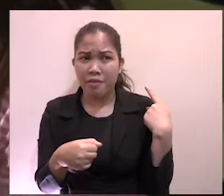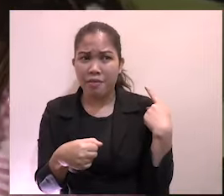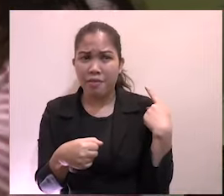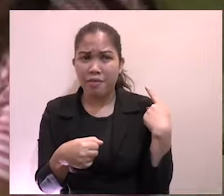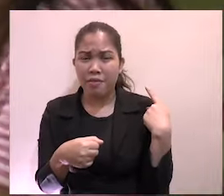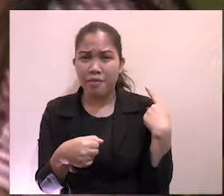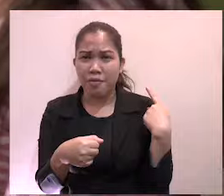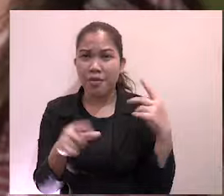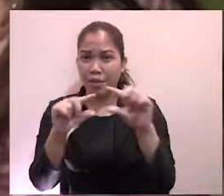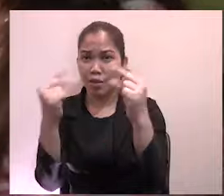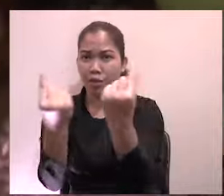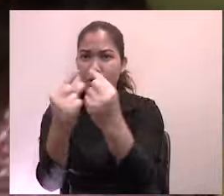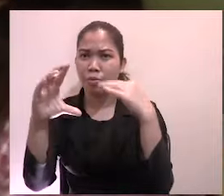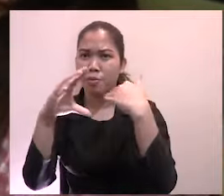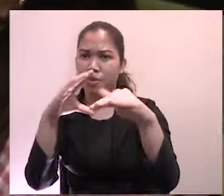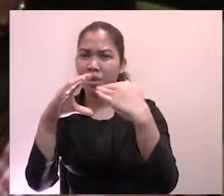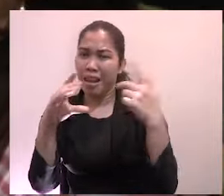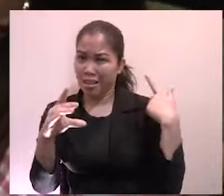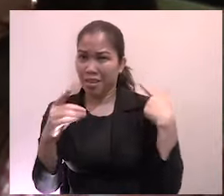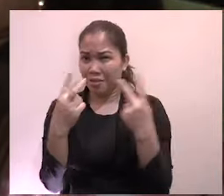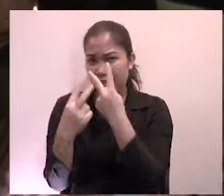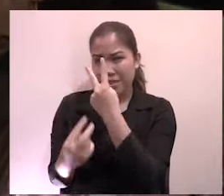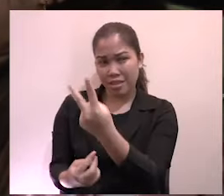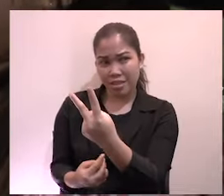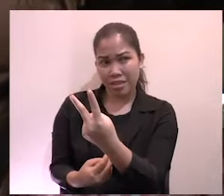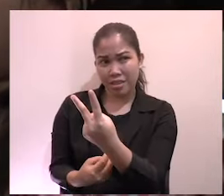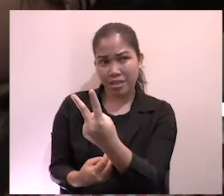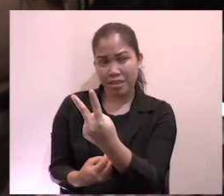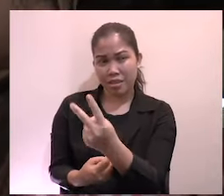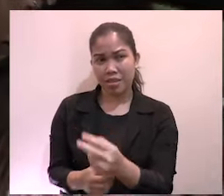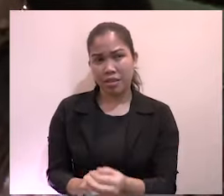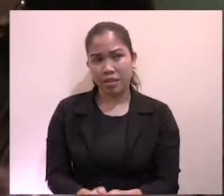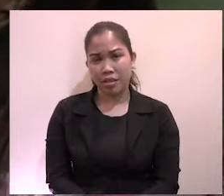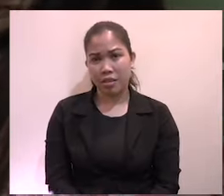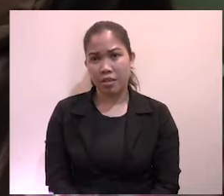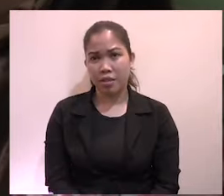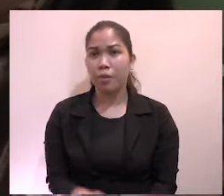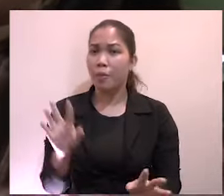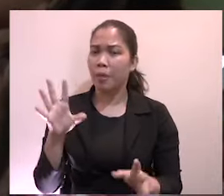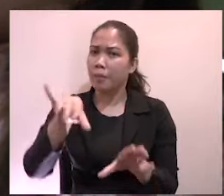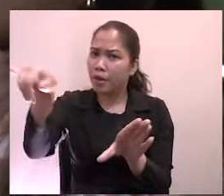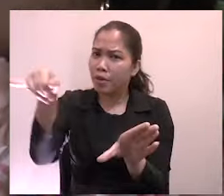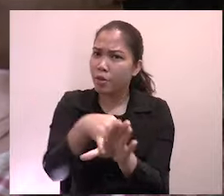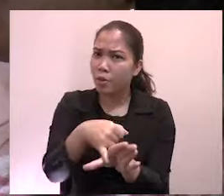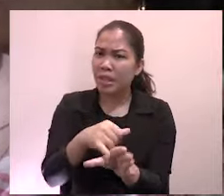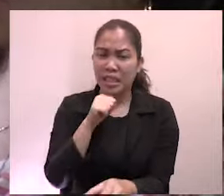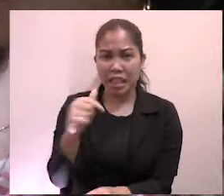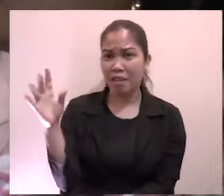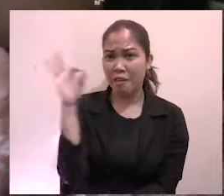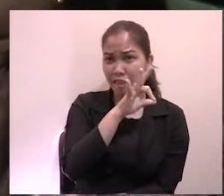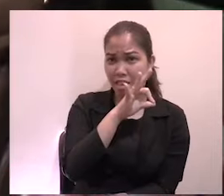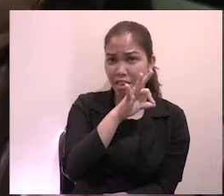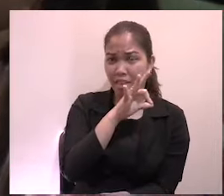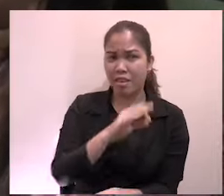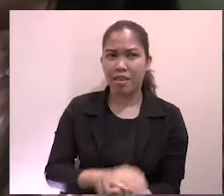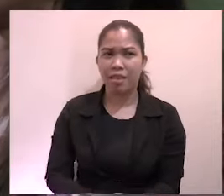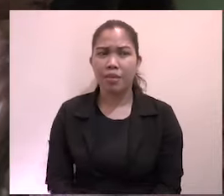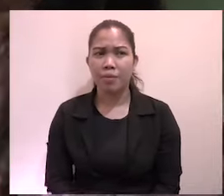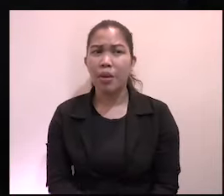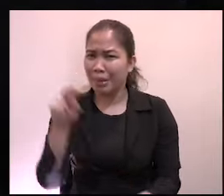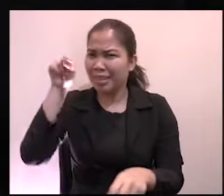sa group chat, kailangan makita na, ano, na yung mga kasali ay hindi fake account. O ba't kinakailan